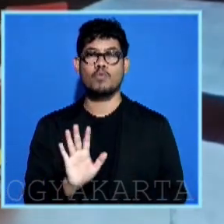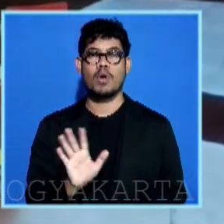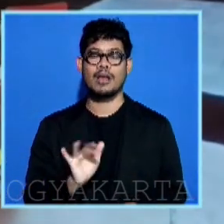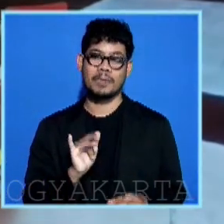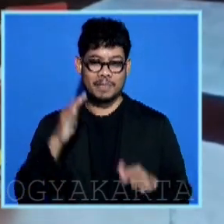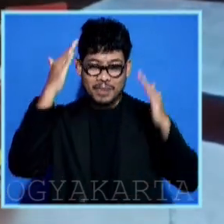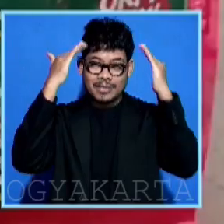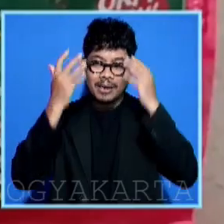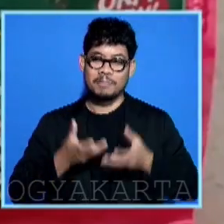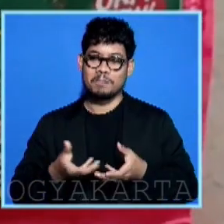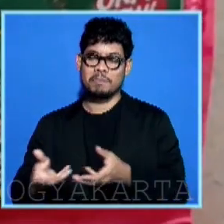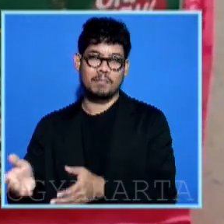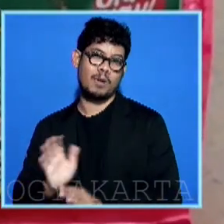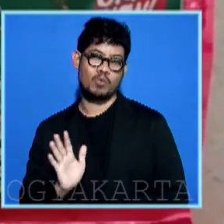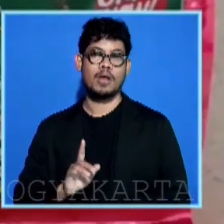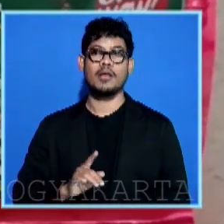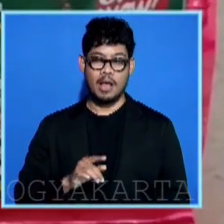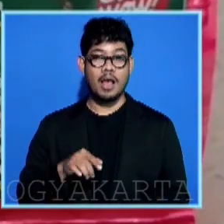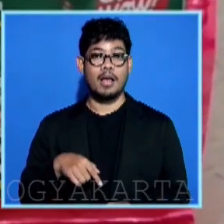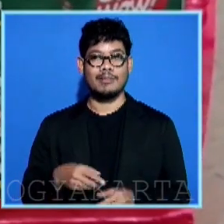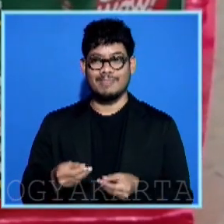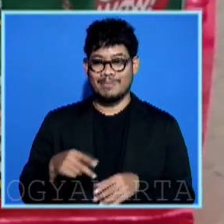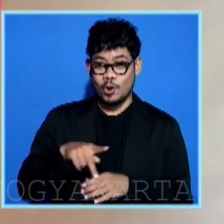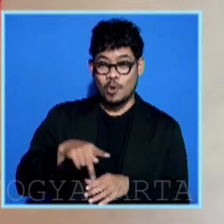ciri mirunggan ingkang Benten kalian kopi Sanes ing laladan nuswant